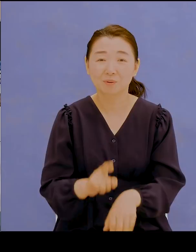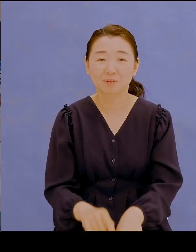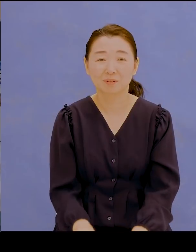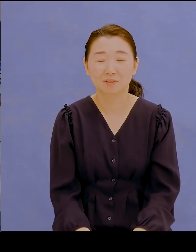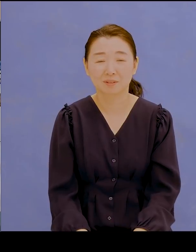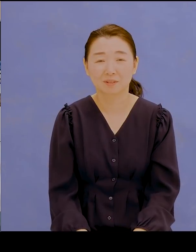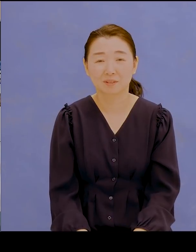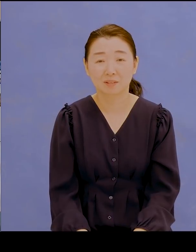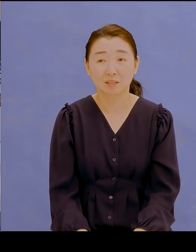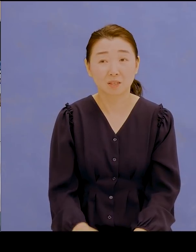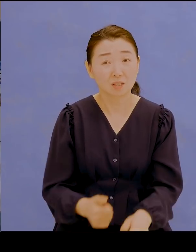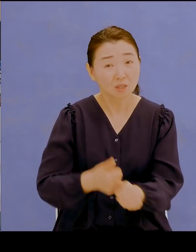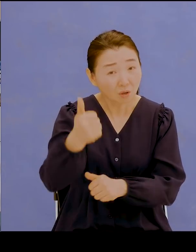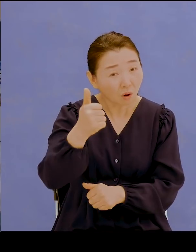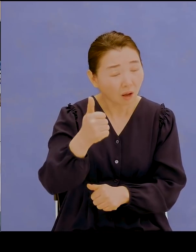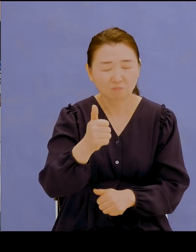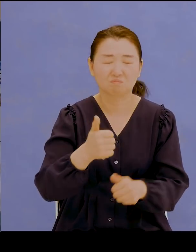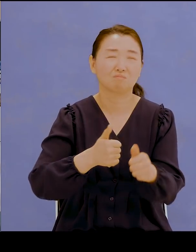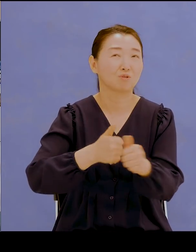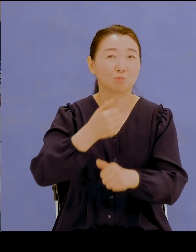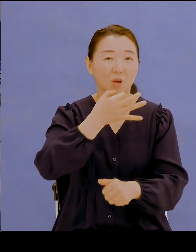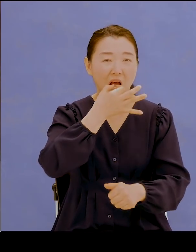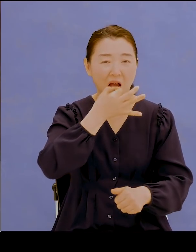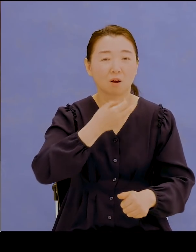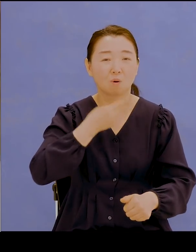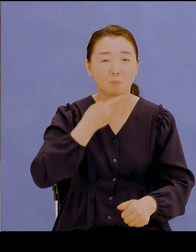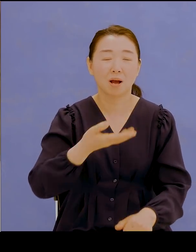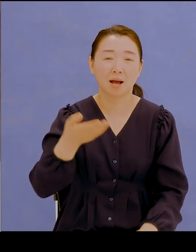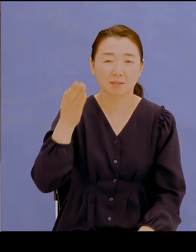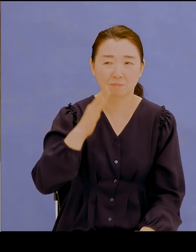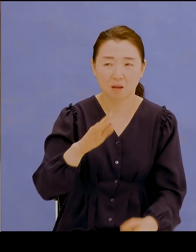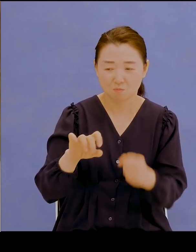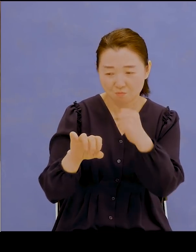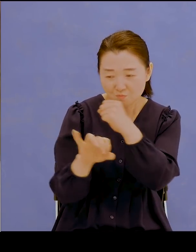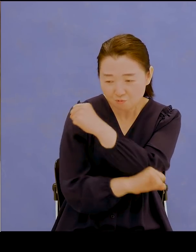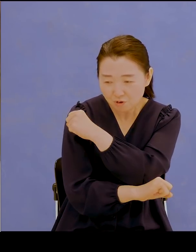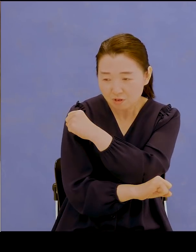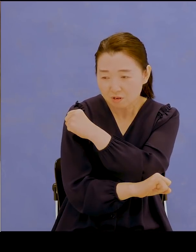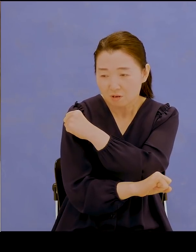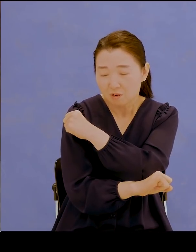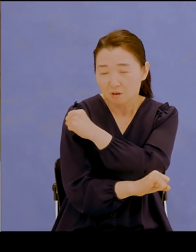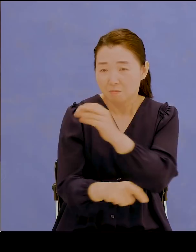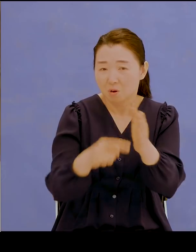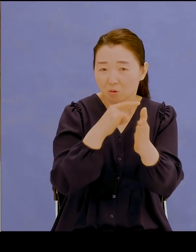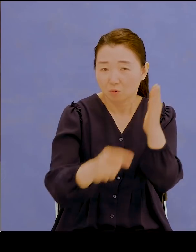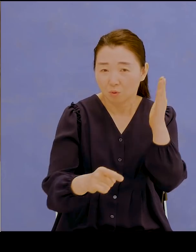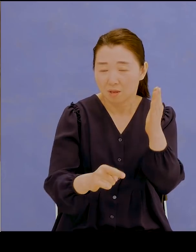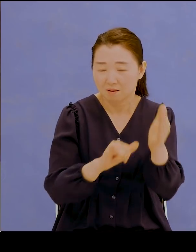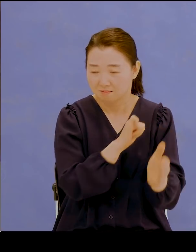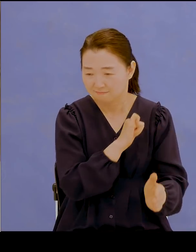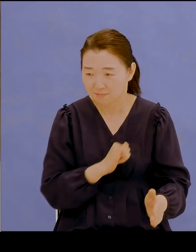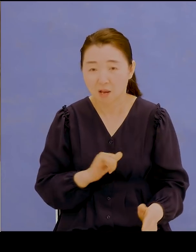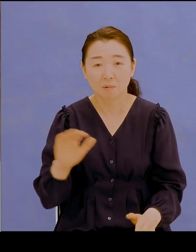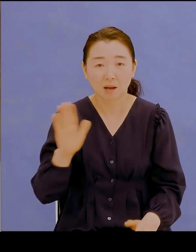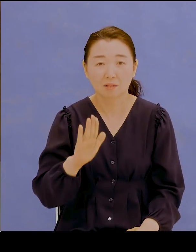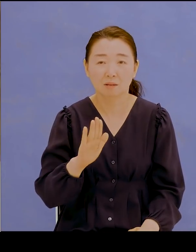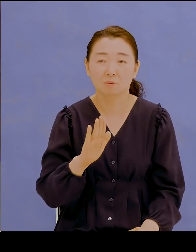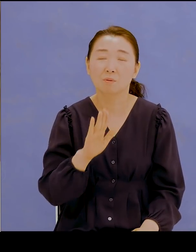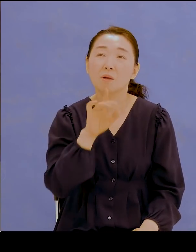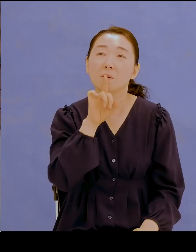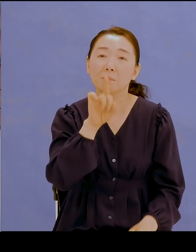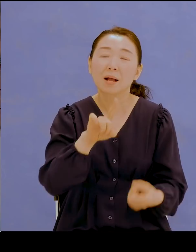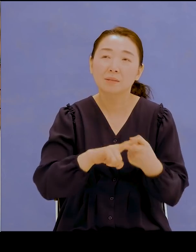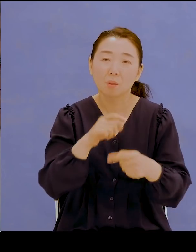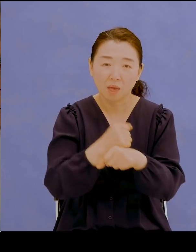돼. 아니 그런 게 없어요. 어. 승부욕도 없는데 불의를 보거나 아니면 불이익을 당했고 참고 그런 성격은 아니에요. 그러니까 할 말은 또